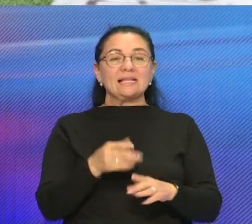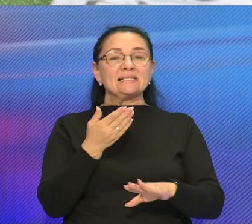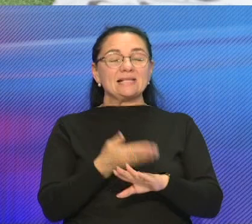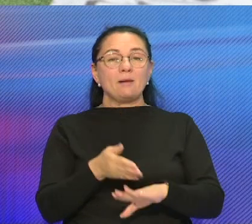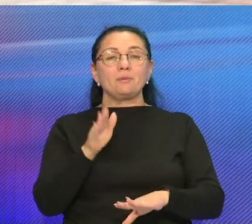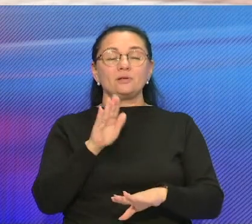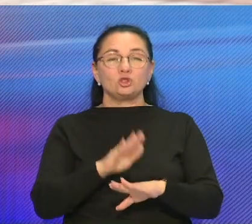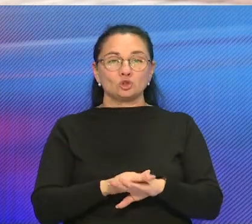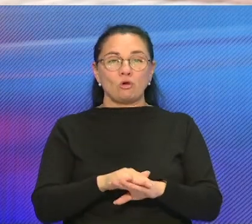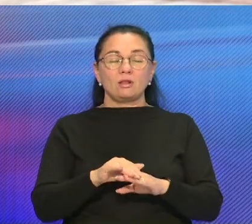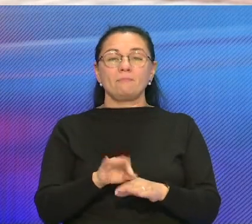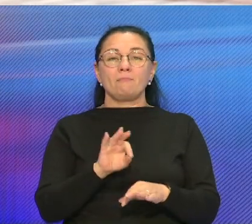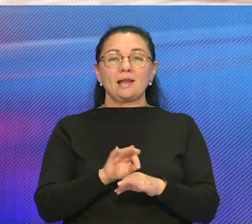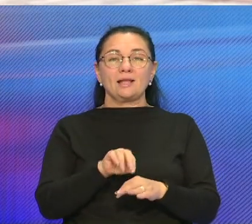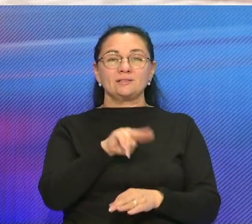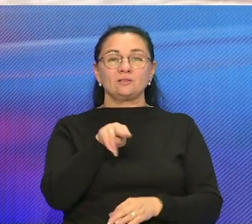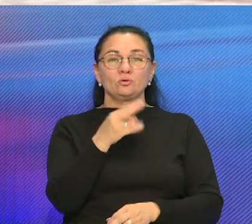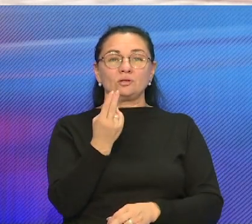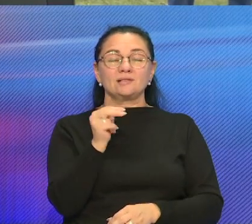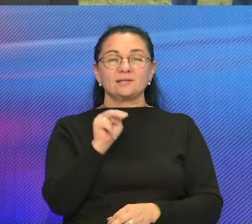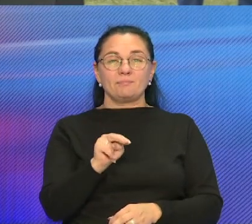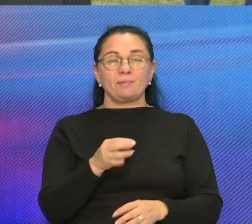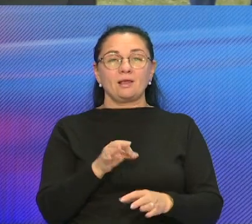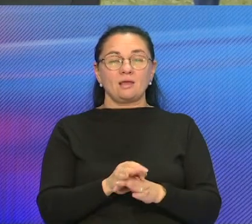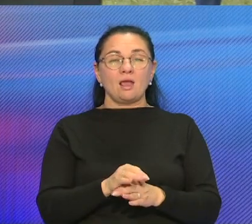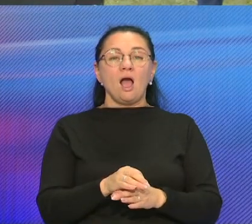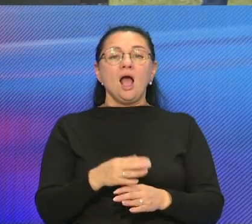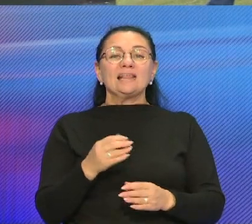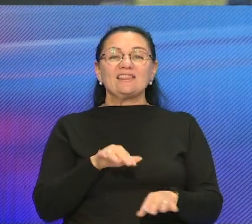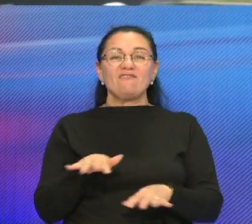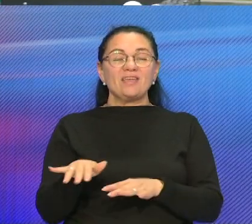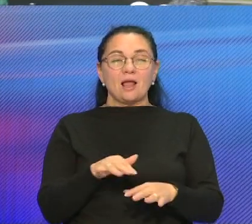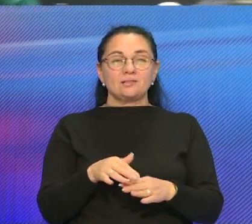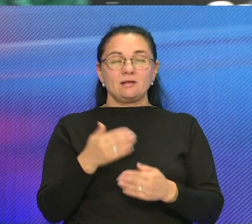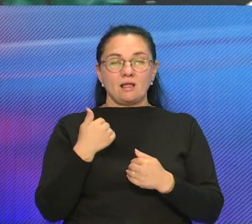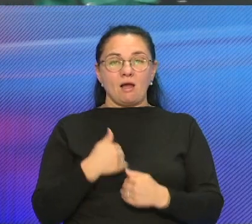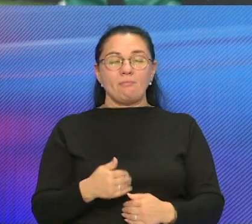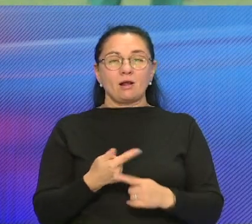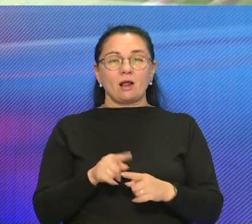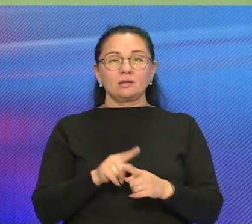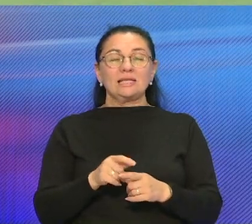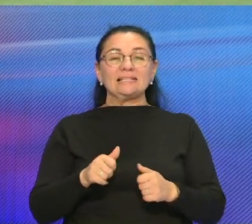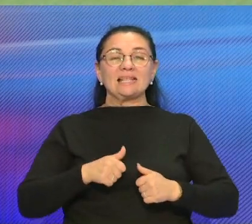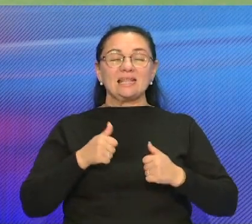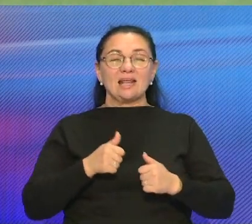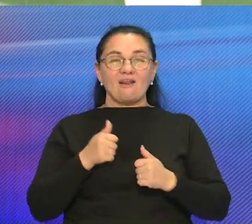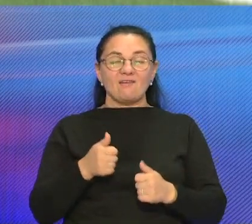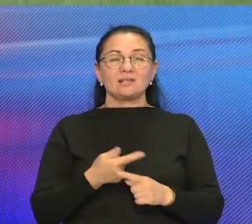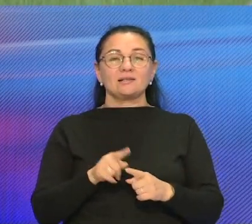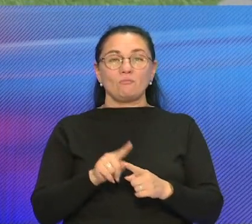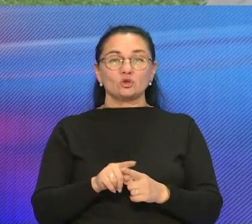формами ДЦП и порушениями опорно-рухального аппарата. Особливые гульцы могут тренироваться и рыхтоваться до